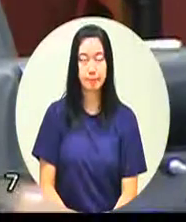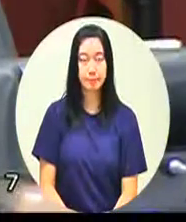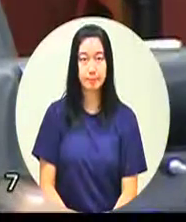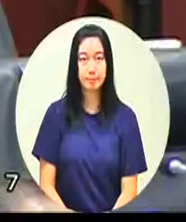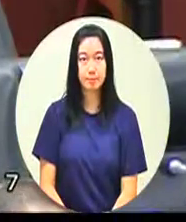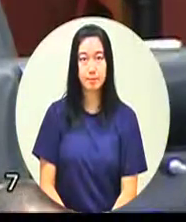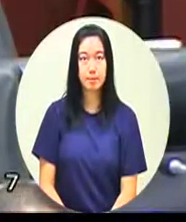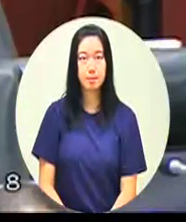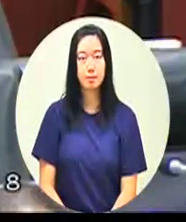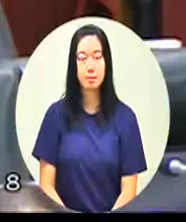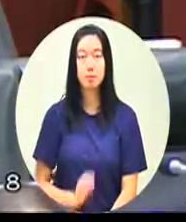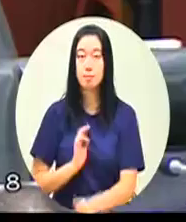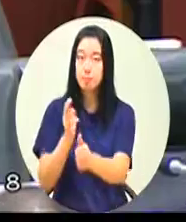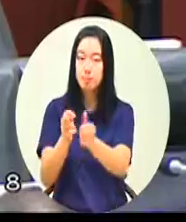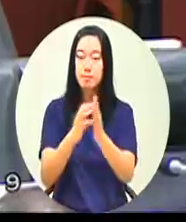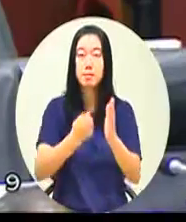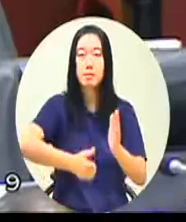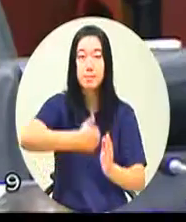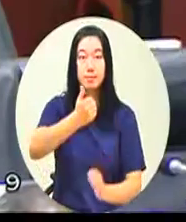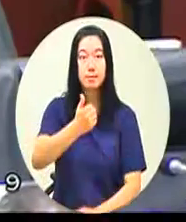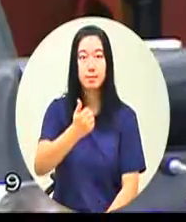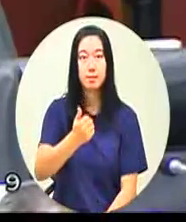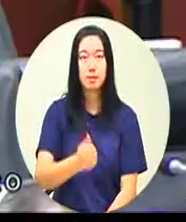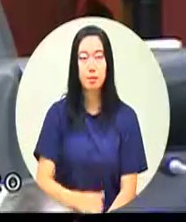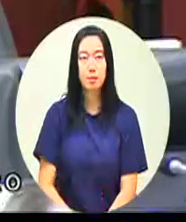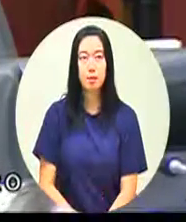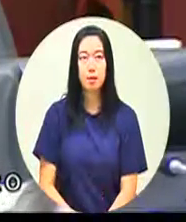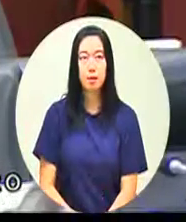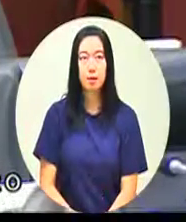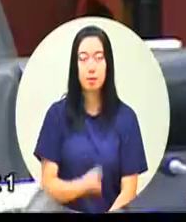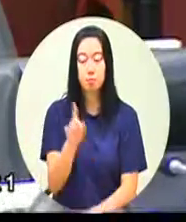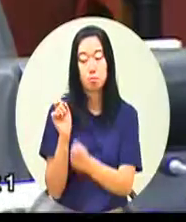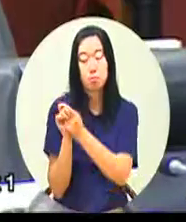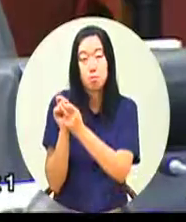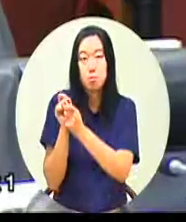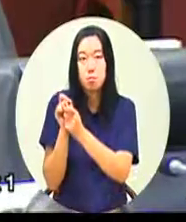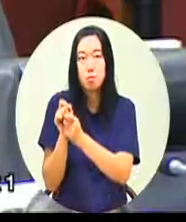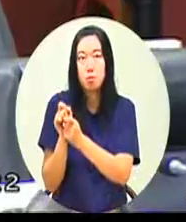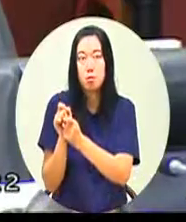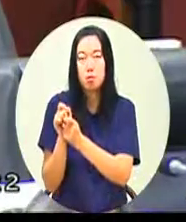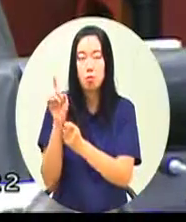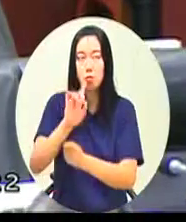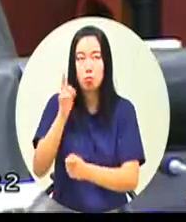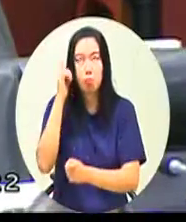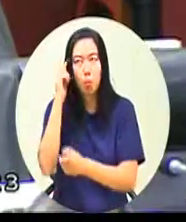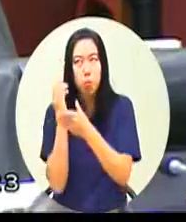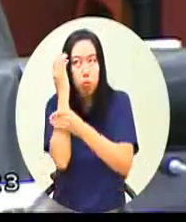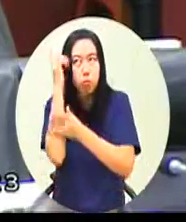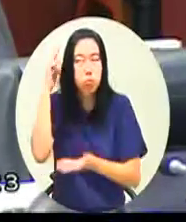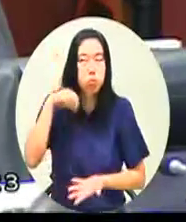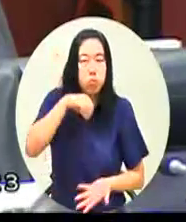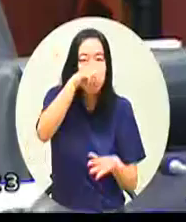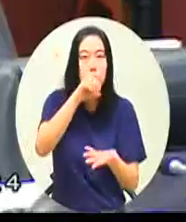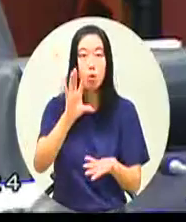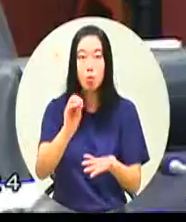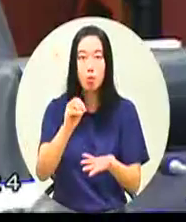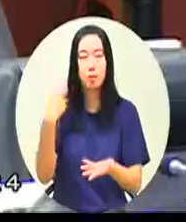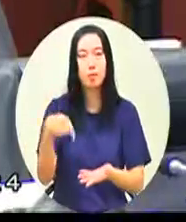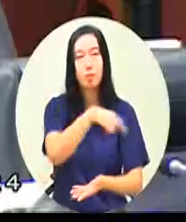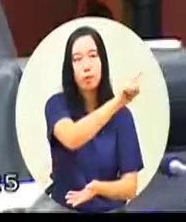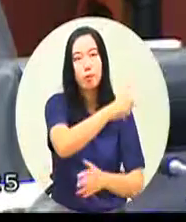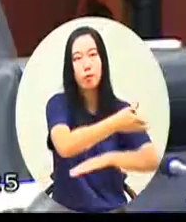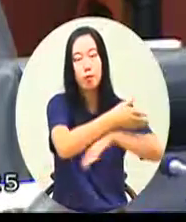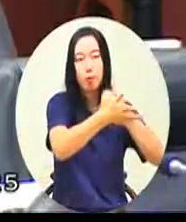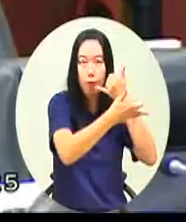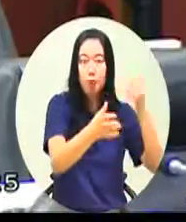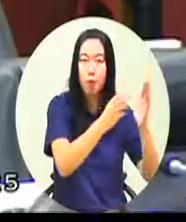请海洋局长看在最近还有没有什么方式再跟河川局、水利